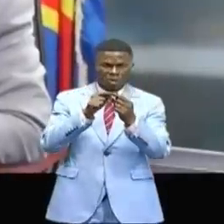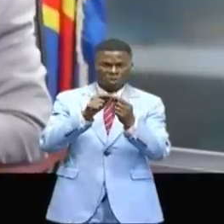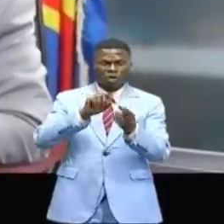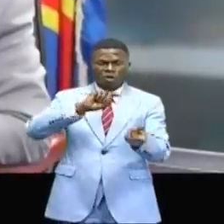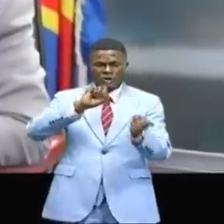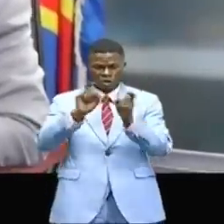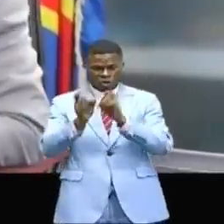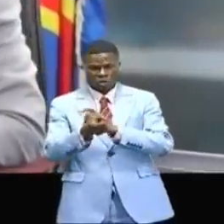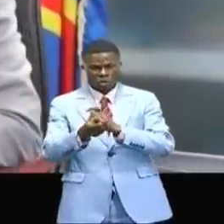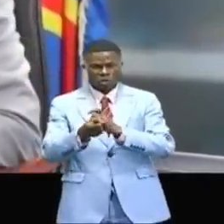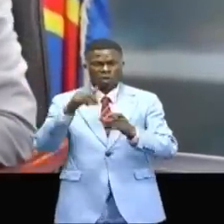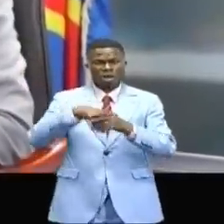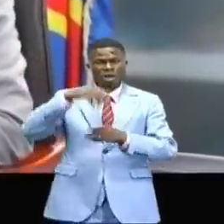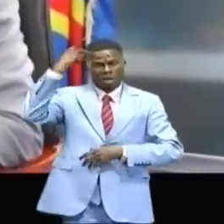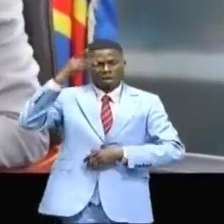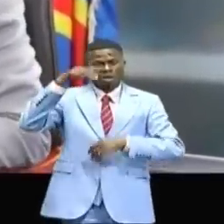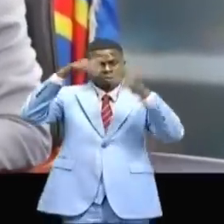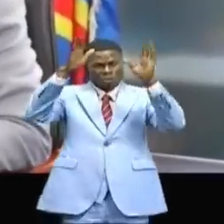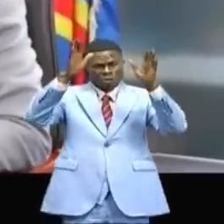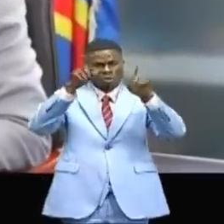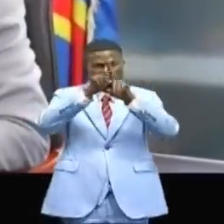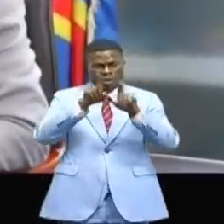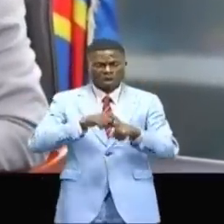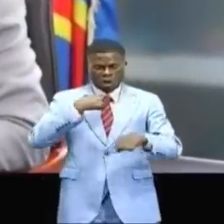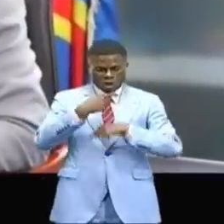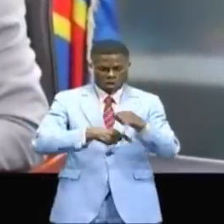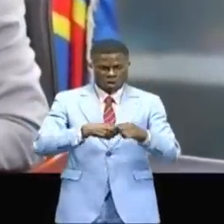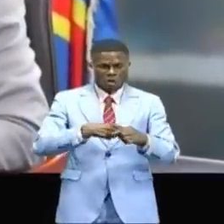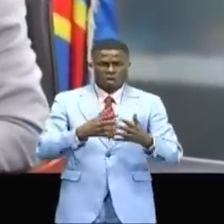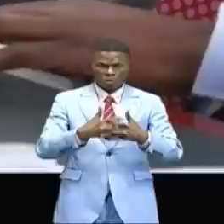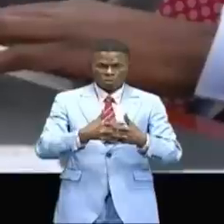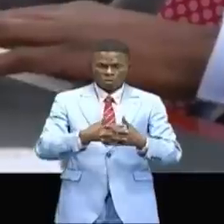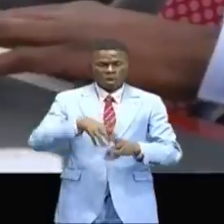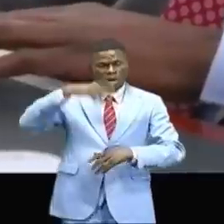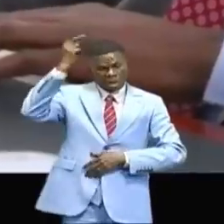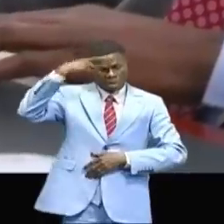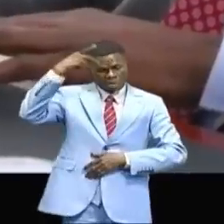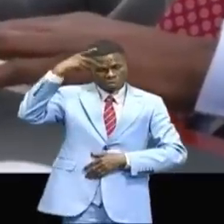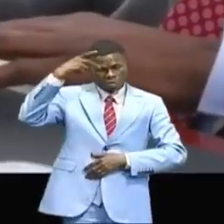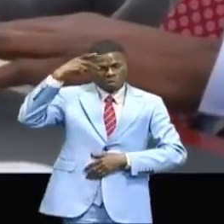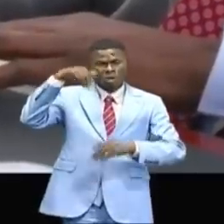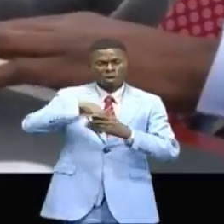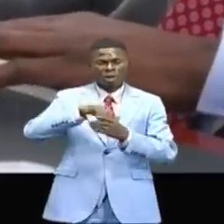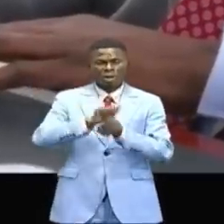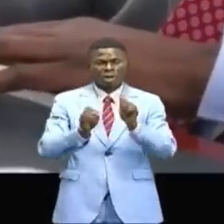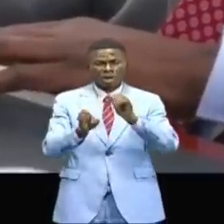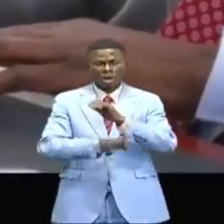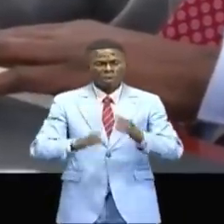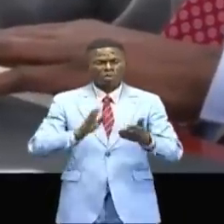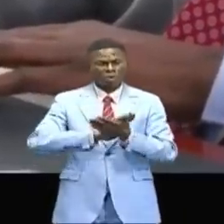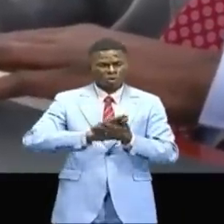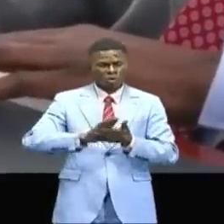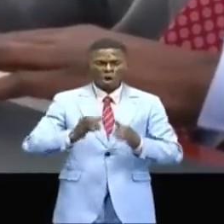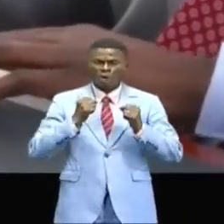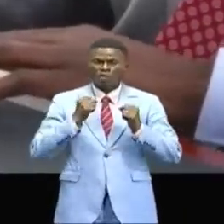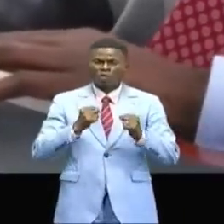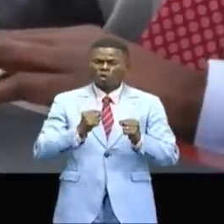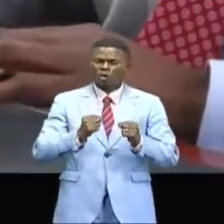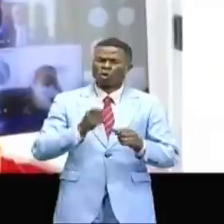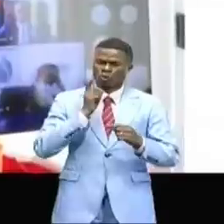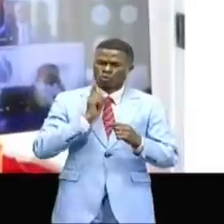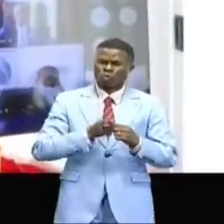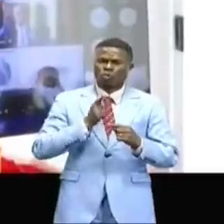changement dans la politique extérieure et de relancer notre machine diplomatique sur des bases saines, solides et